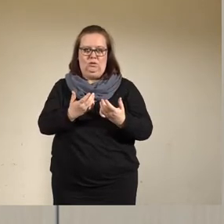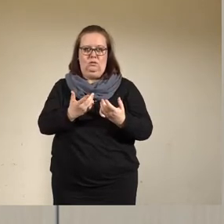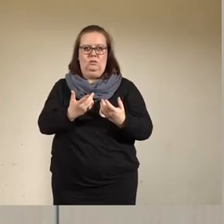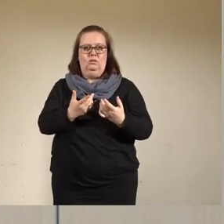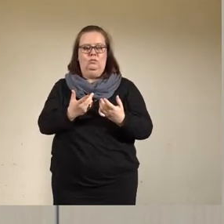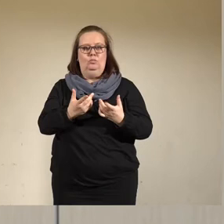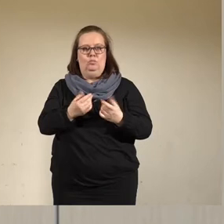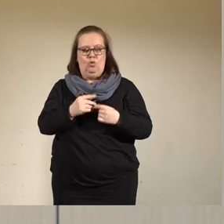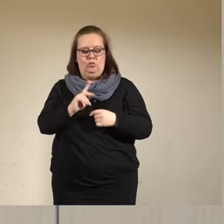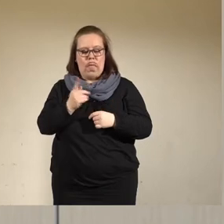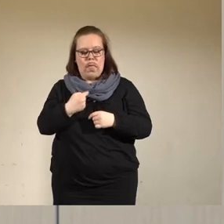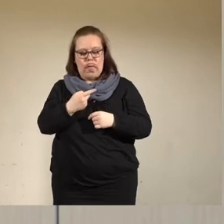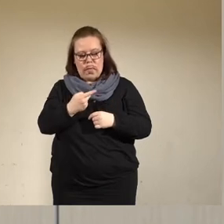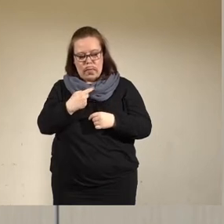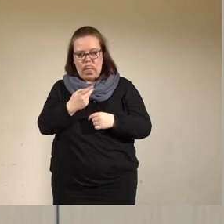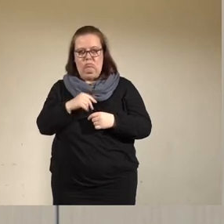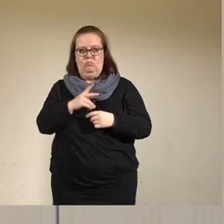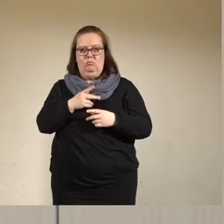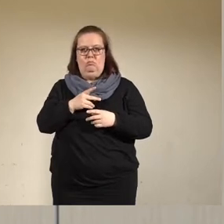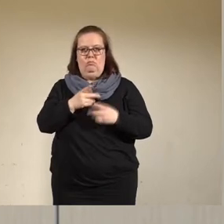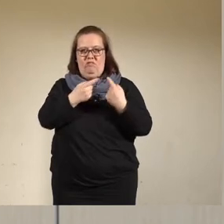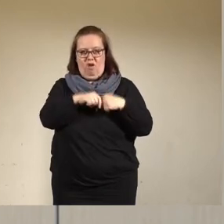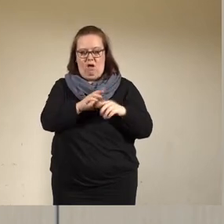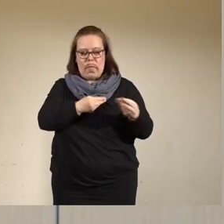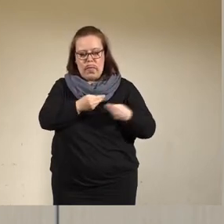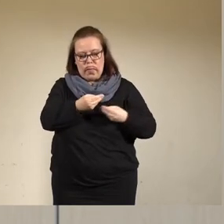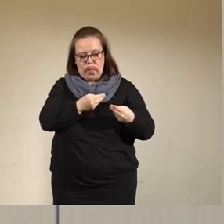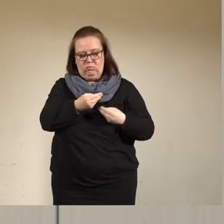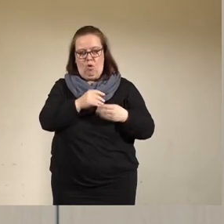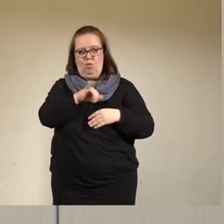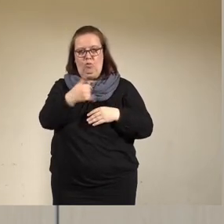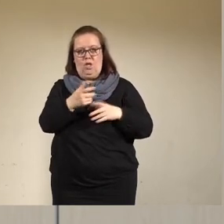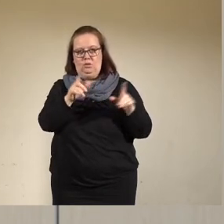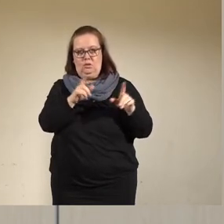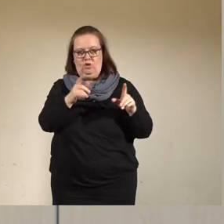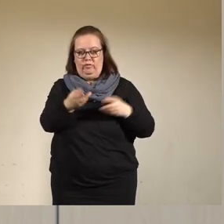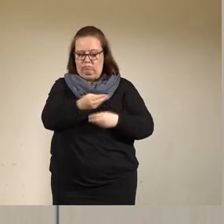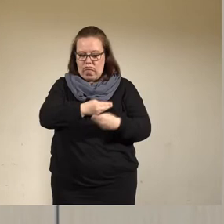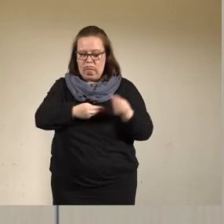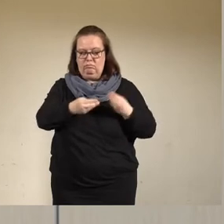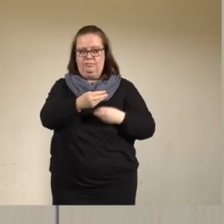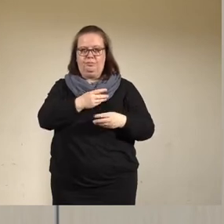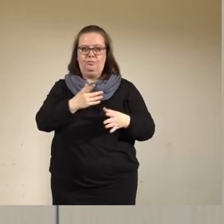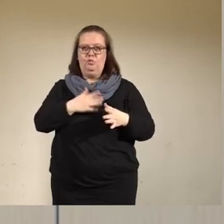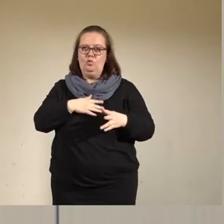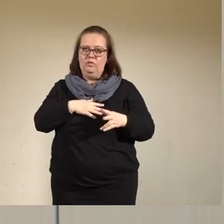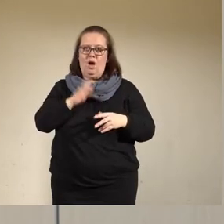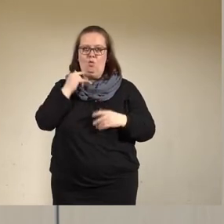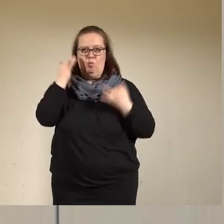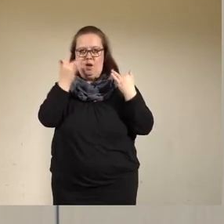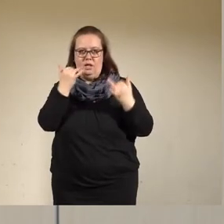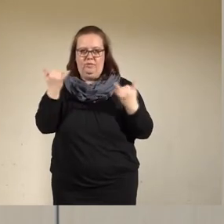wir mit dem Verein, mit der Projektgesellschaft und ich gebe es offen zu, wir